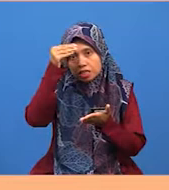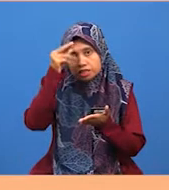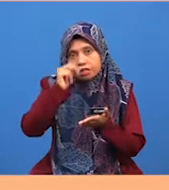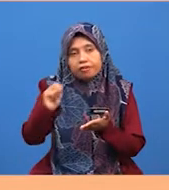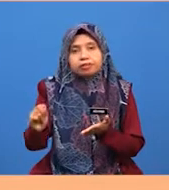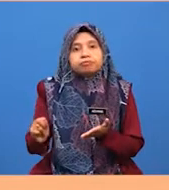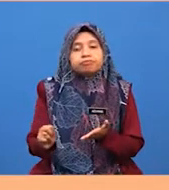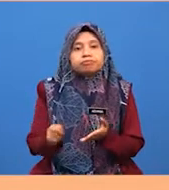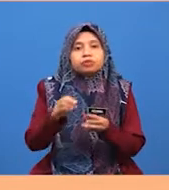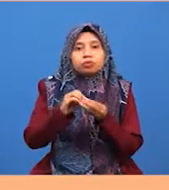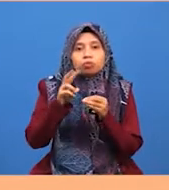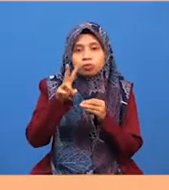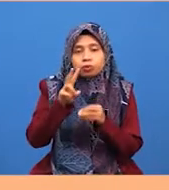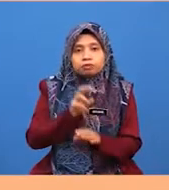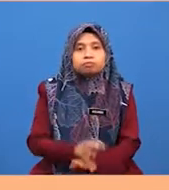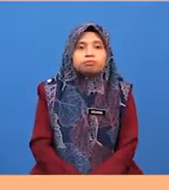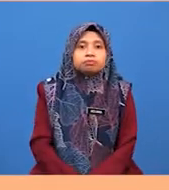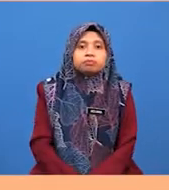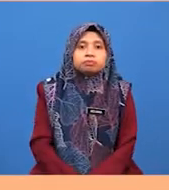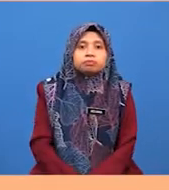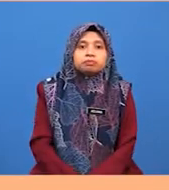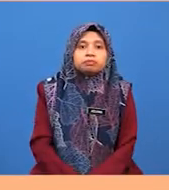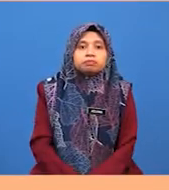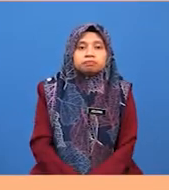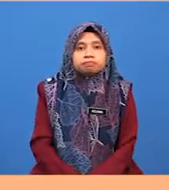kita saksikan gambar yang kedua.